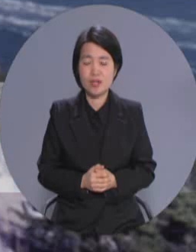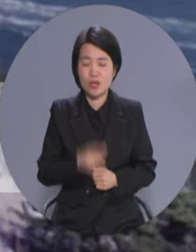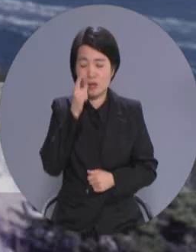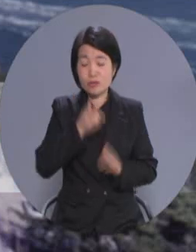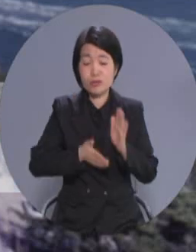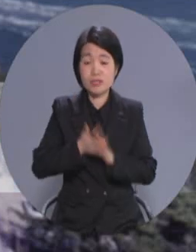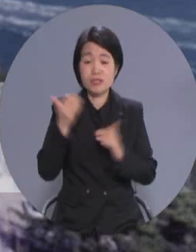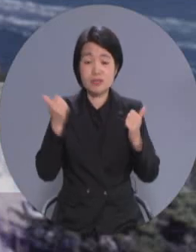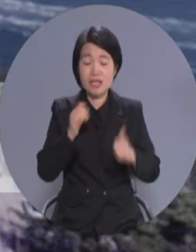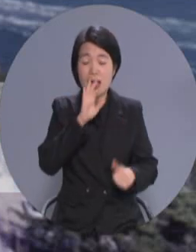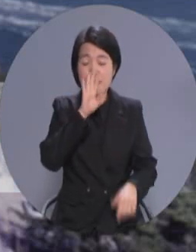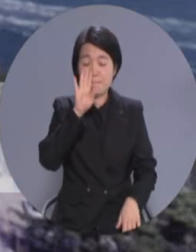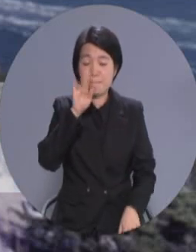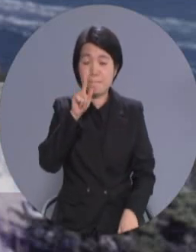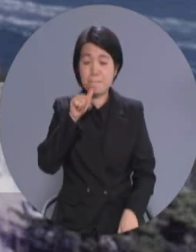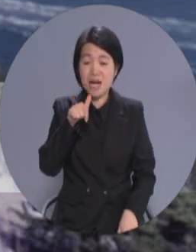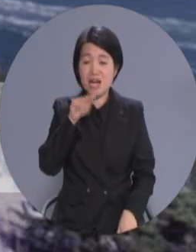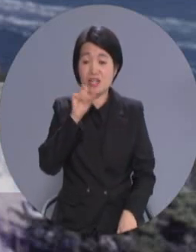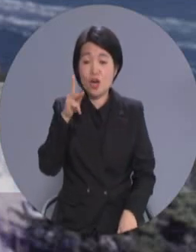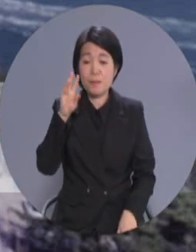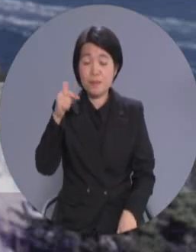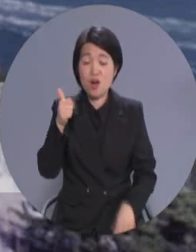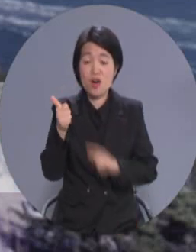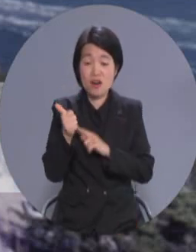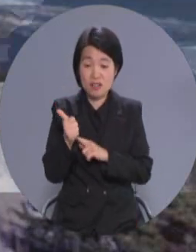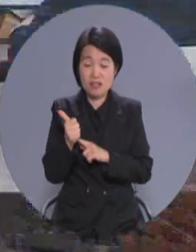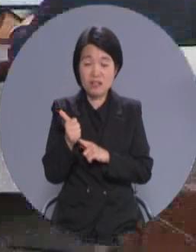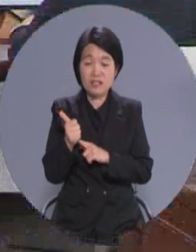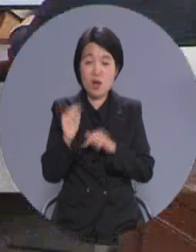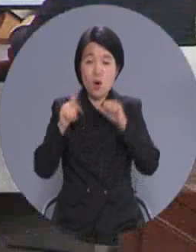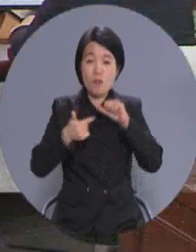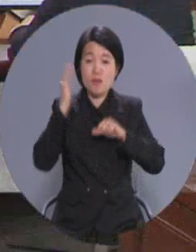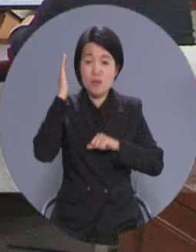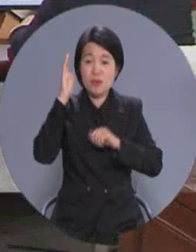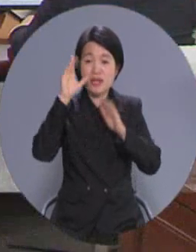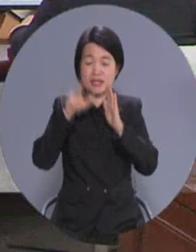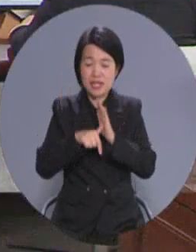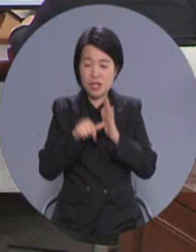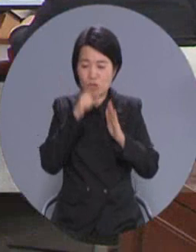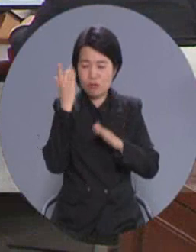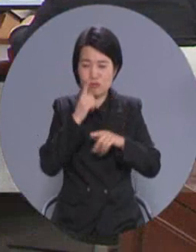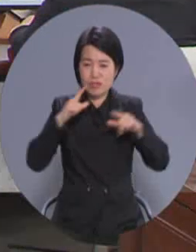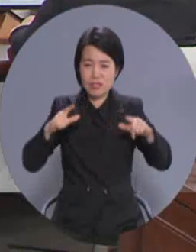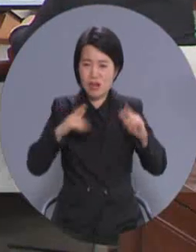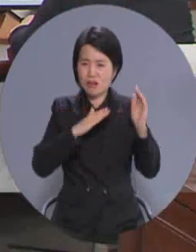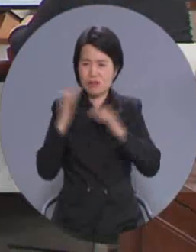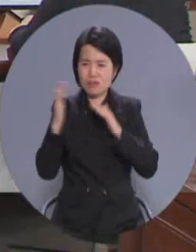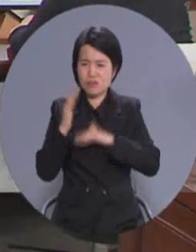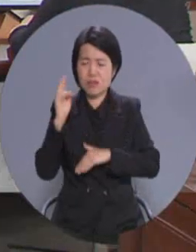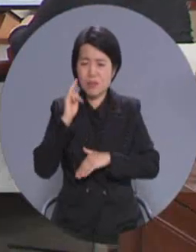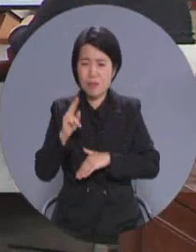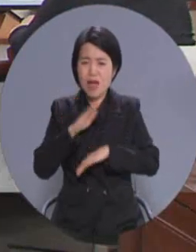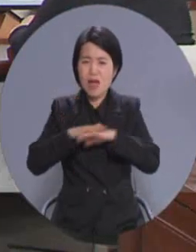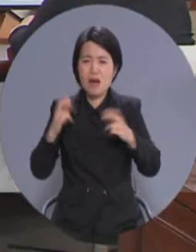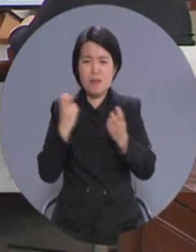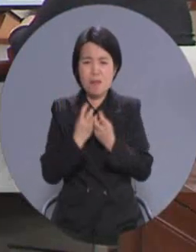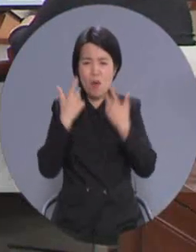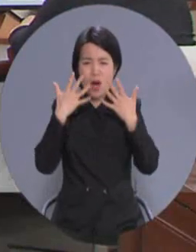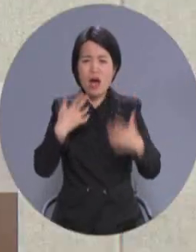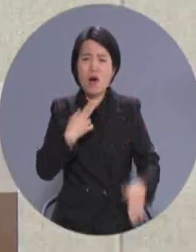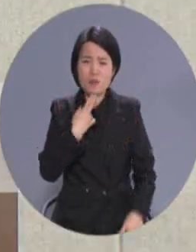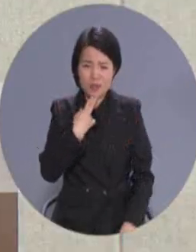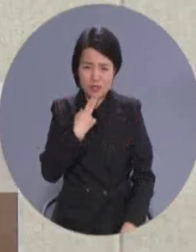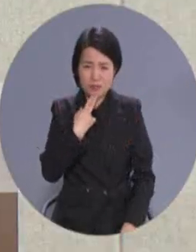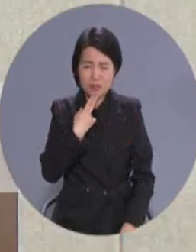여수시의회 박영평 의원은 오늘 본회의 5분 발언을 통해 여수의 인구 유출이 지속되고 있지만 뚜렷한 대책이 보이지